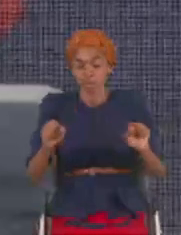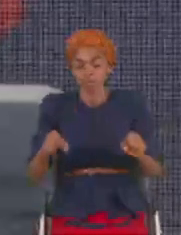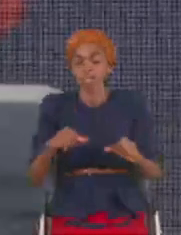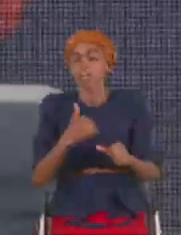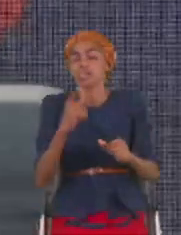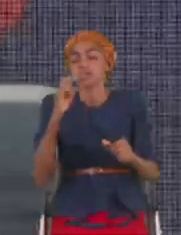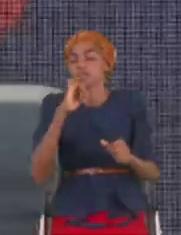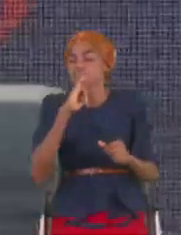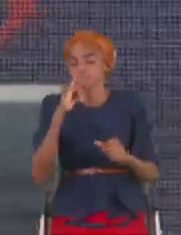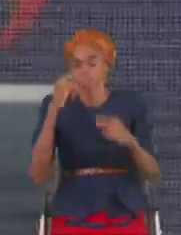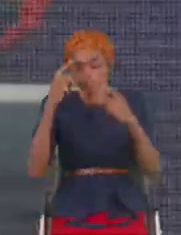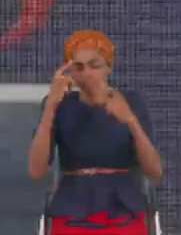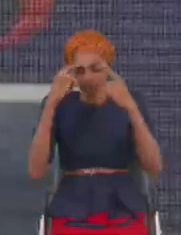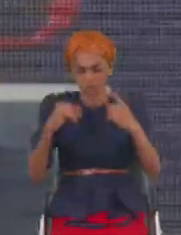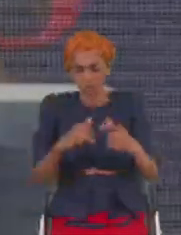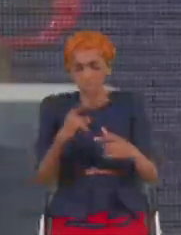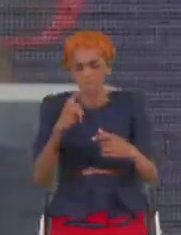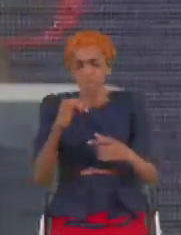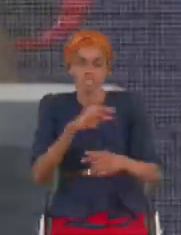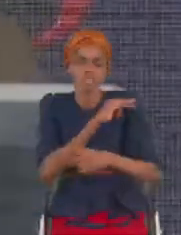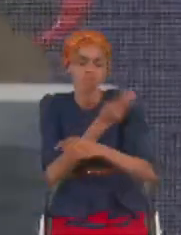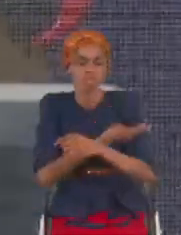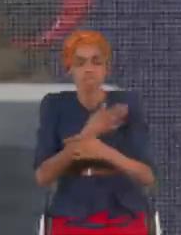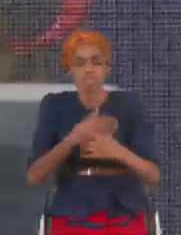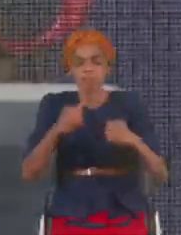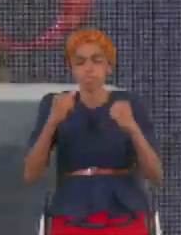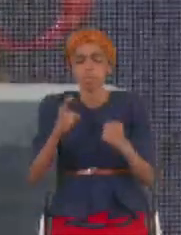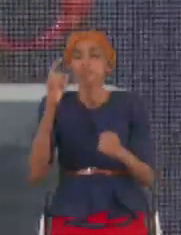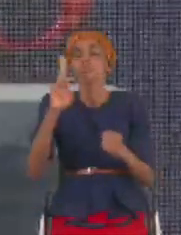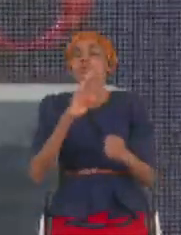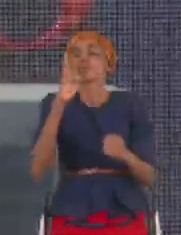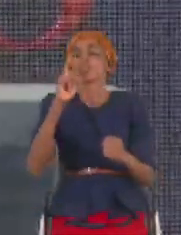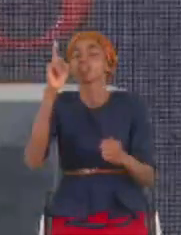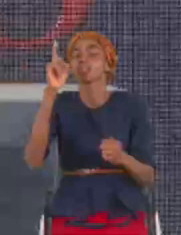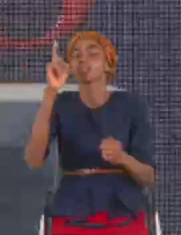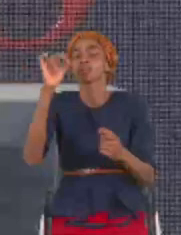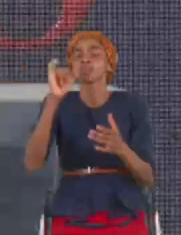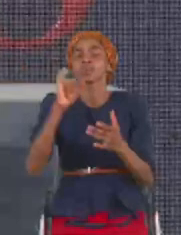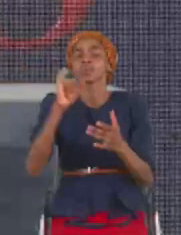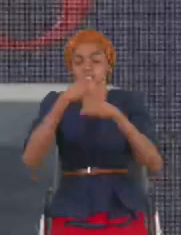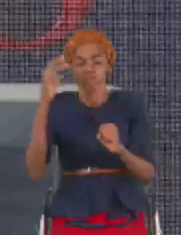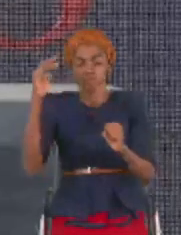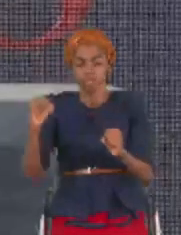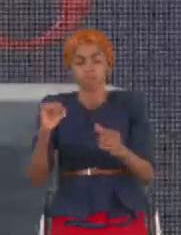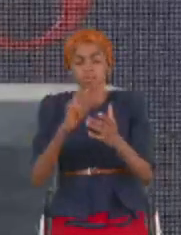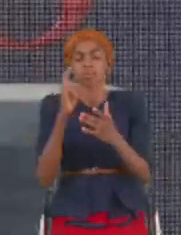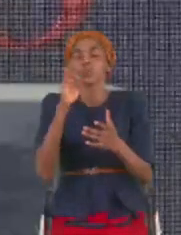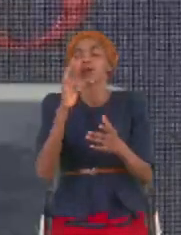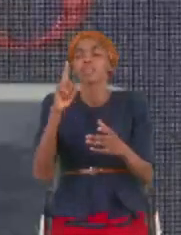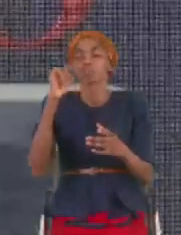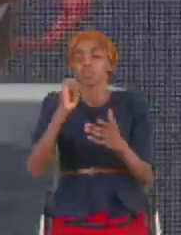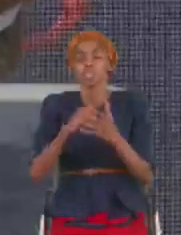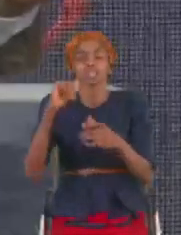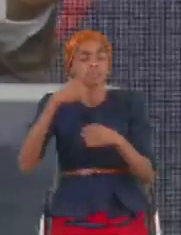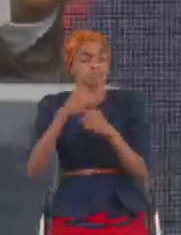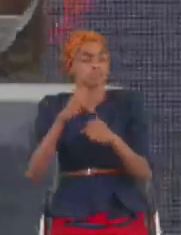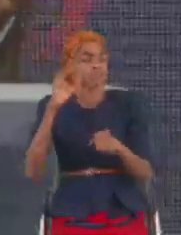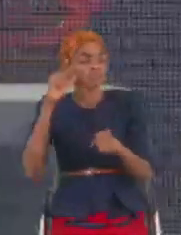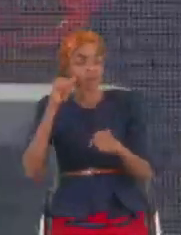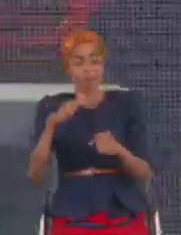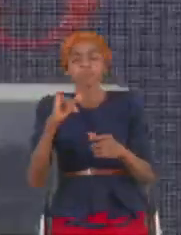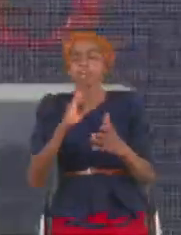quelqu'un est fructueux si quelqu'un est puissant et fort c'est toi qui a fait de lui c'est toi qui a fait